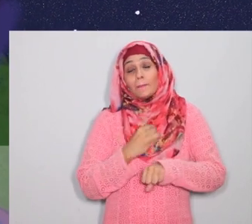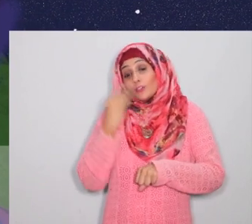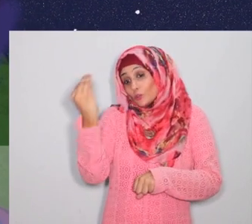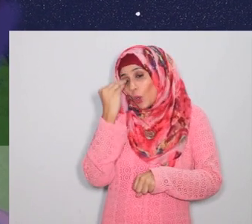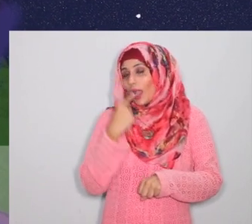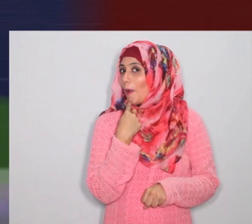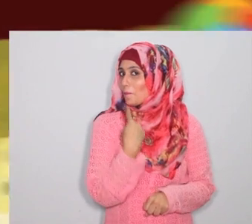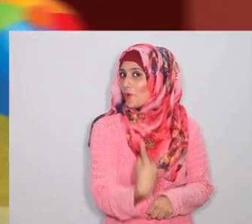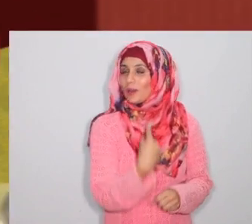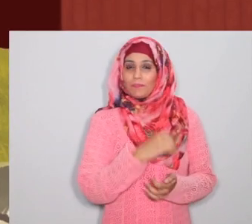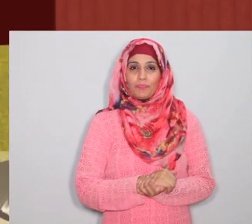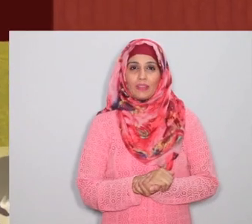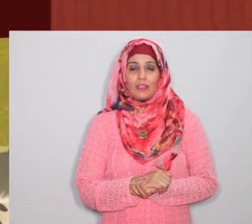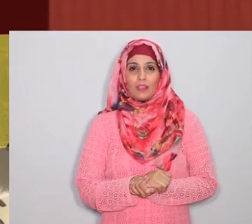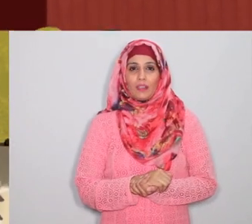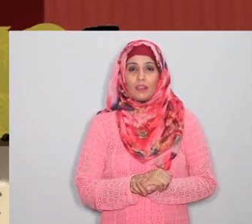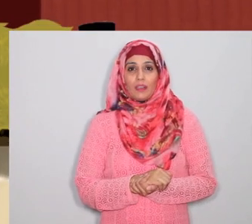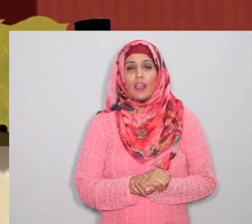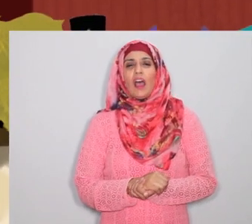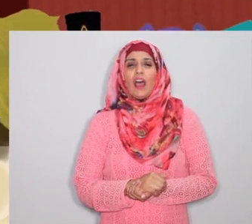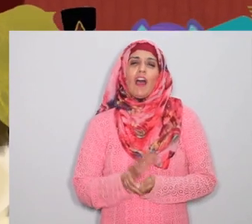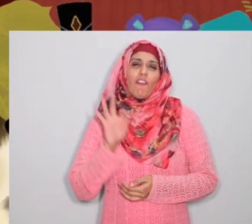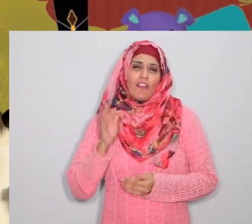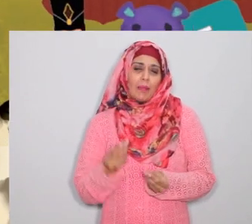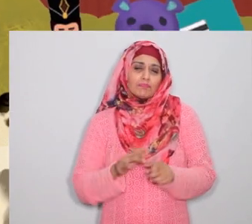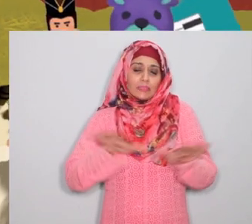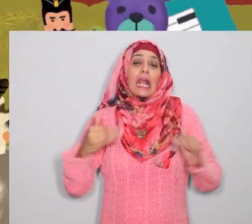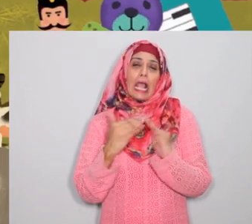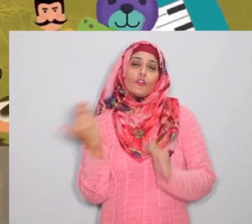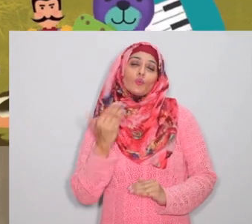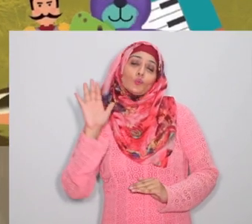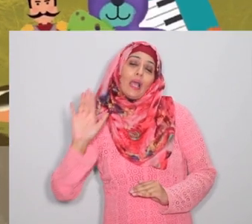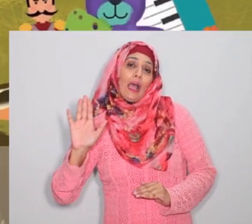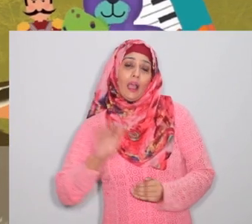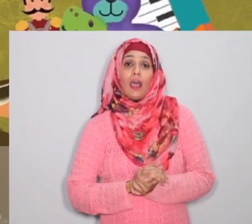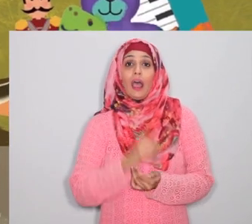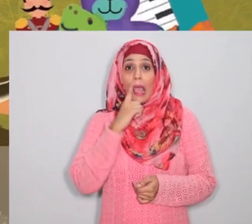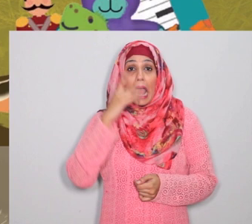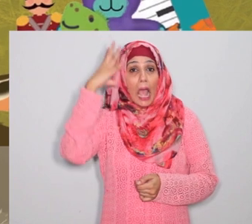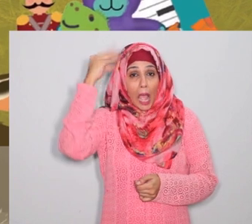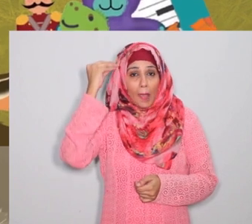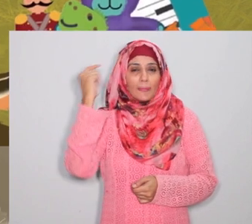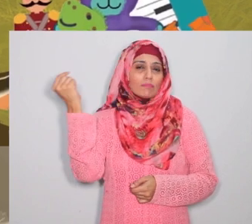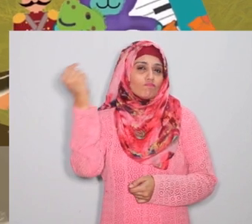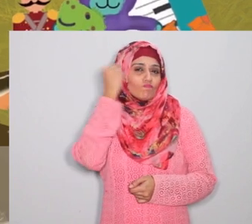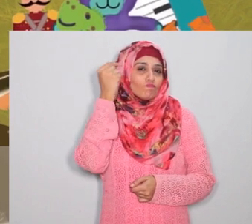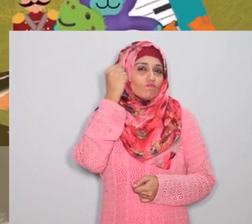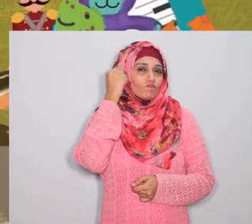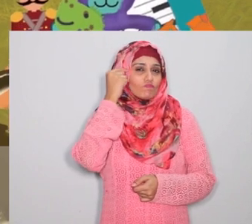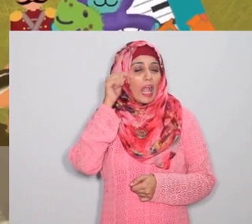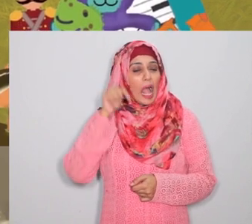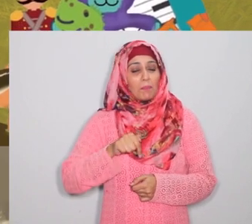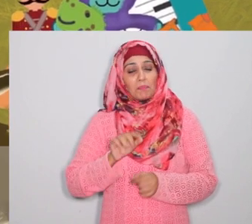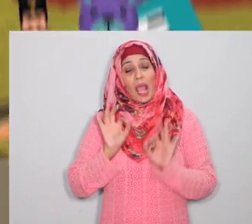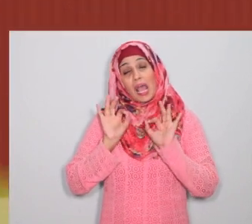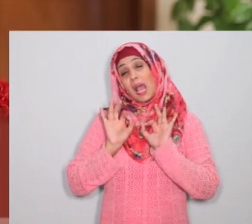किया है एक फोन का नया घर तो बन गया था ए विक्टिम अम्मी की याद उनको अब भी बहुत